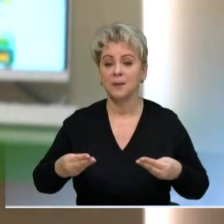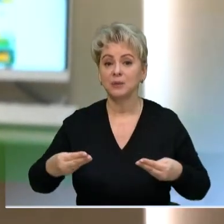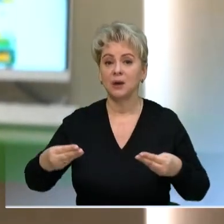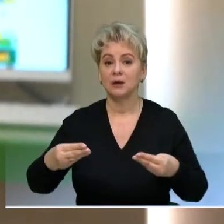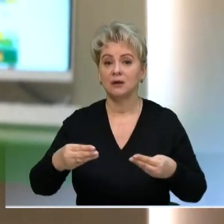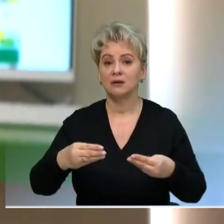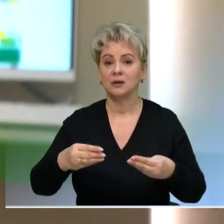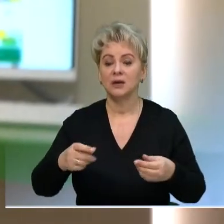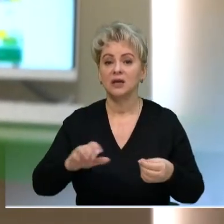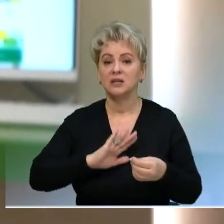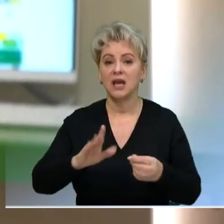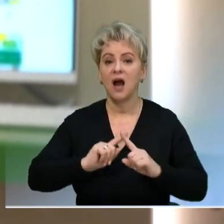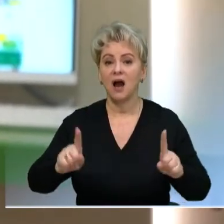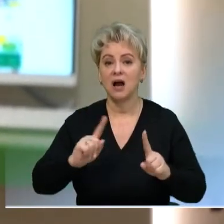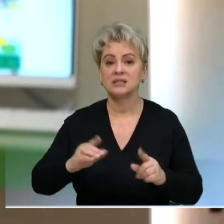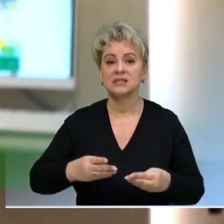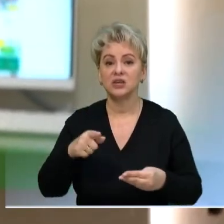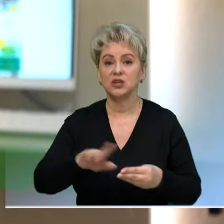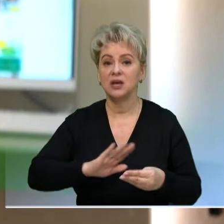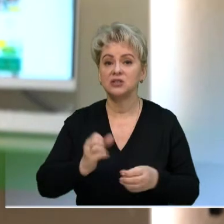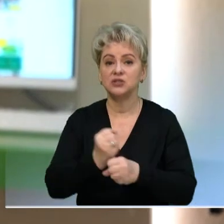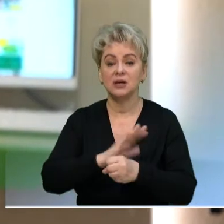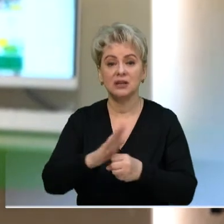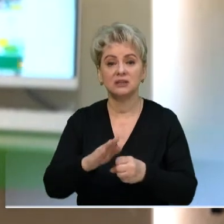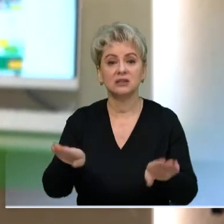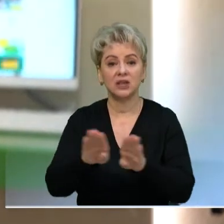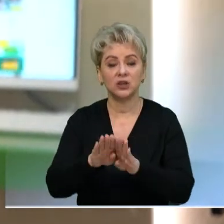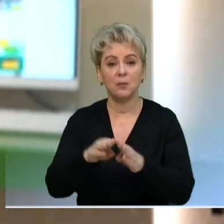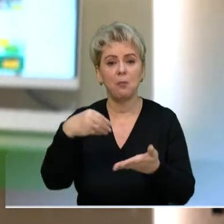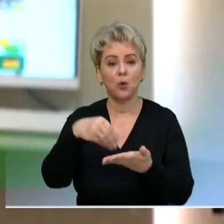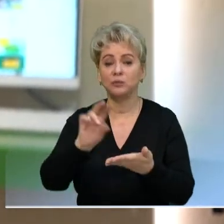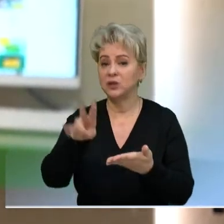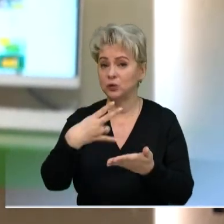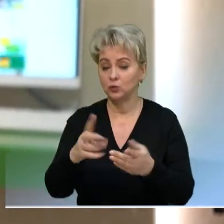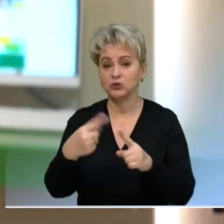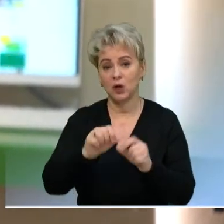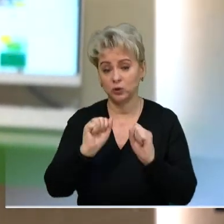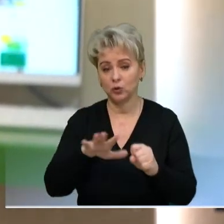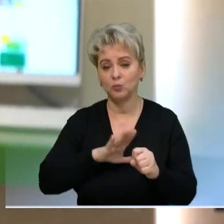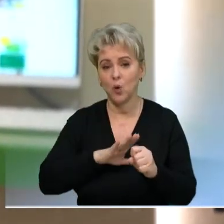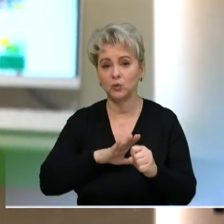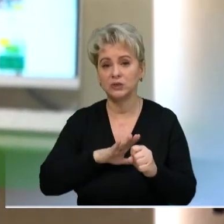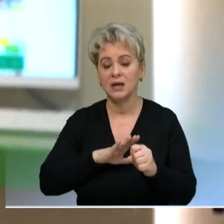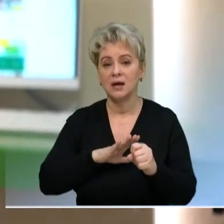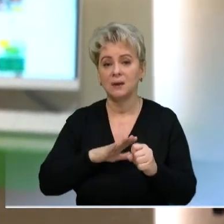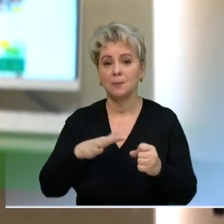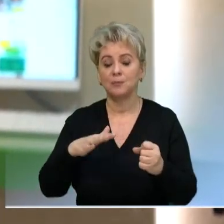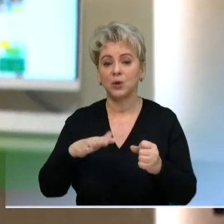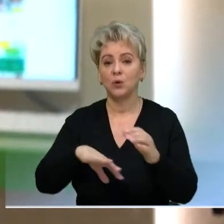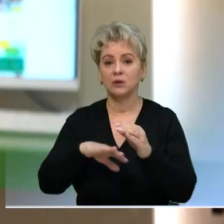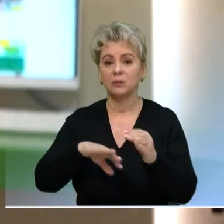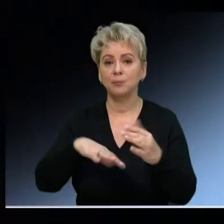на акции, спецпредложения и такие сиюминутные спонтанные покупки, которые могут принести не радость,